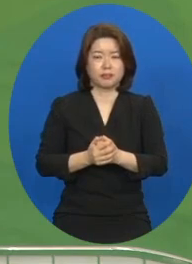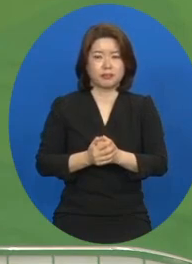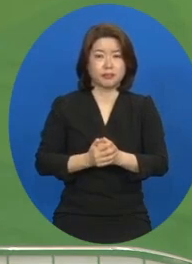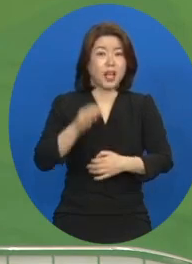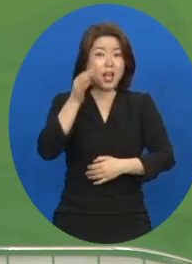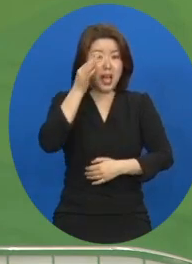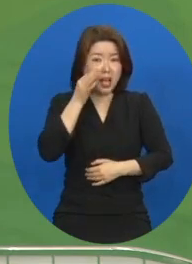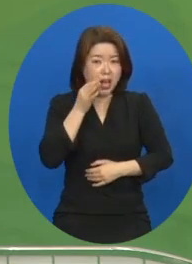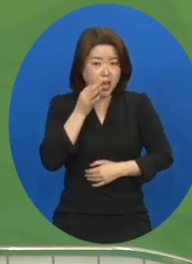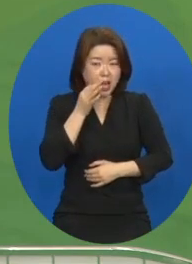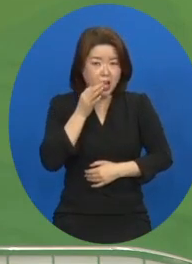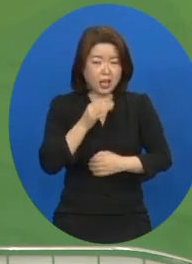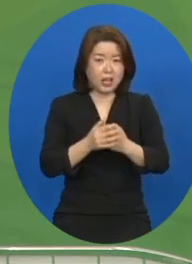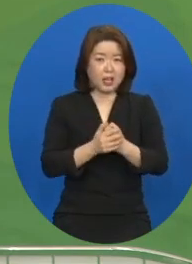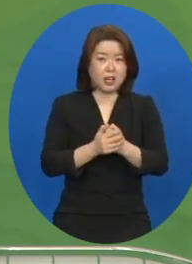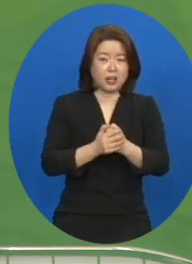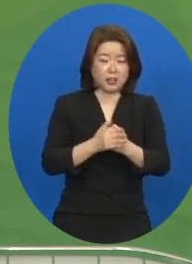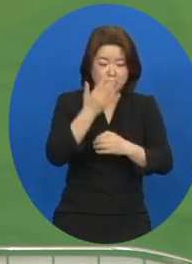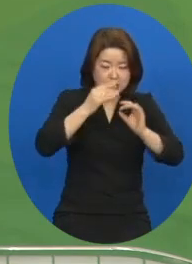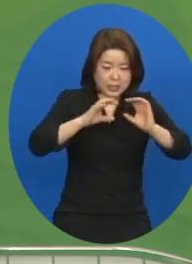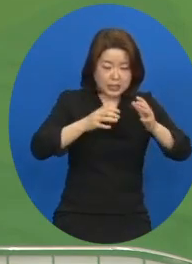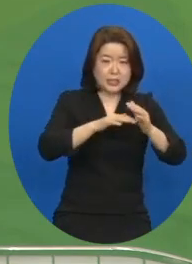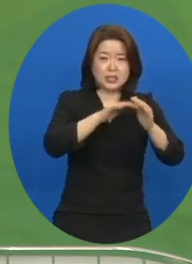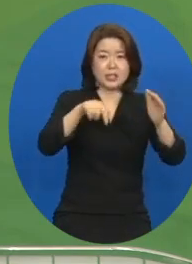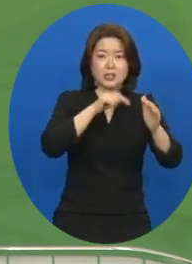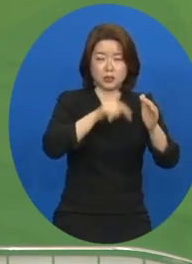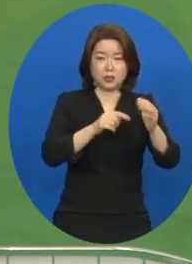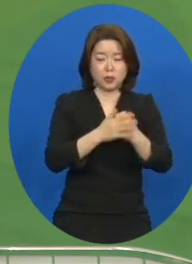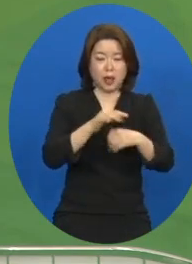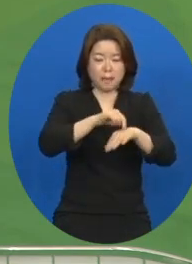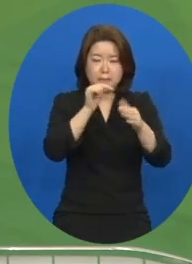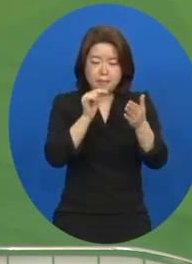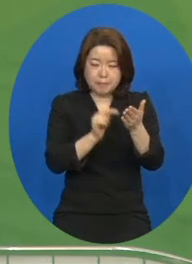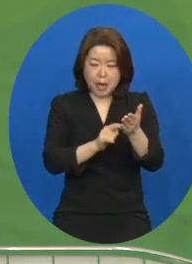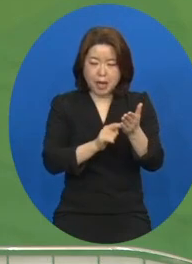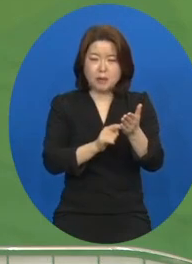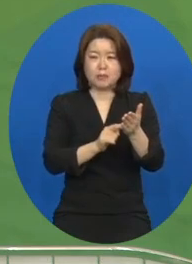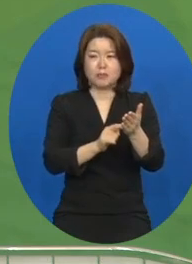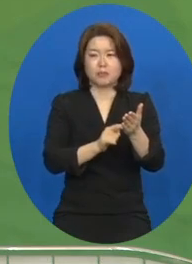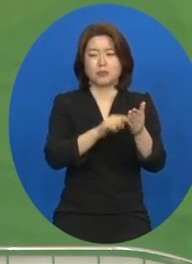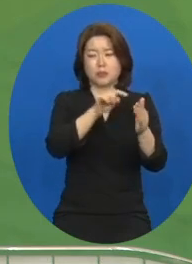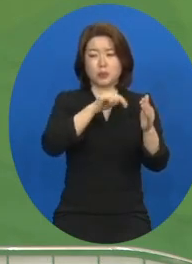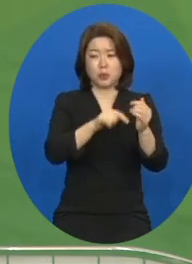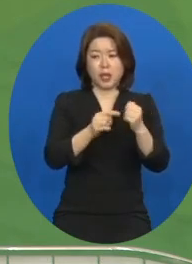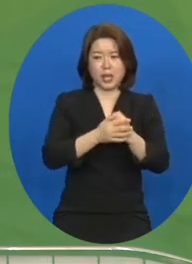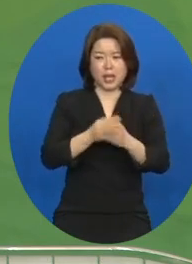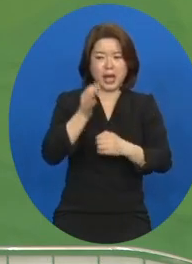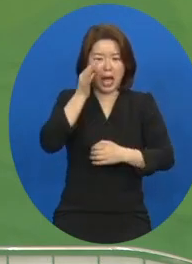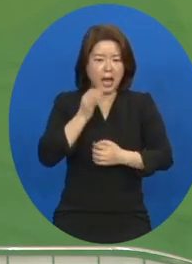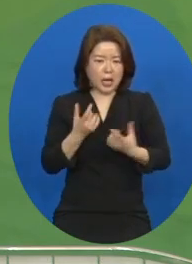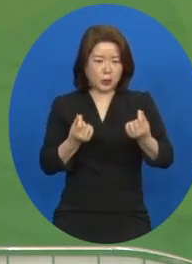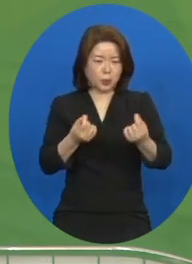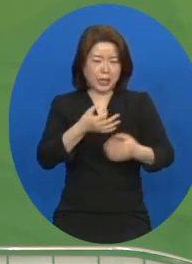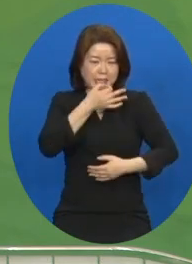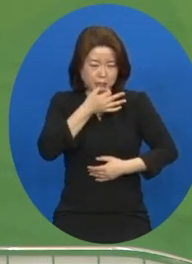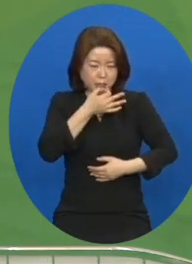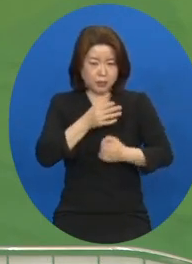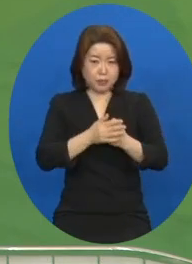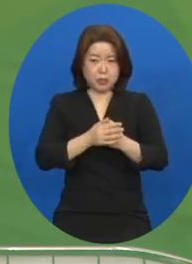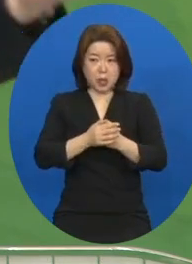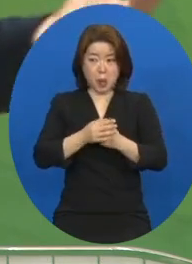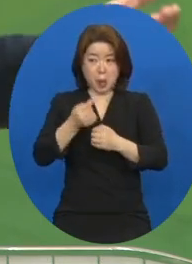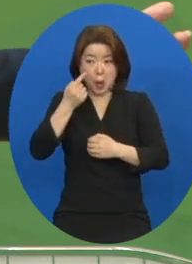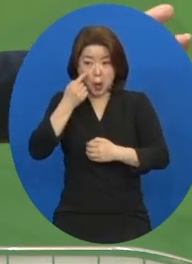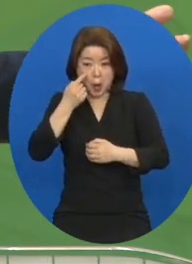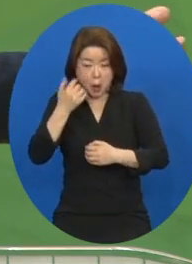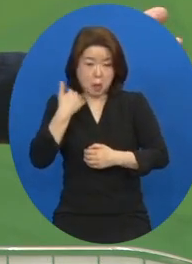아간, 이스라엘 백성들 속에, 마음속에 있었던 그 아간의 요소, 눈에 보이지 않으면